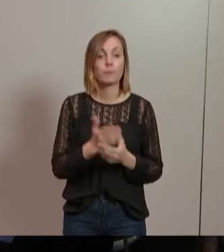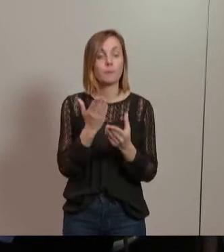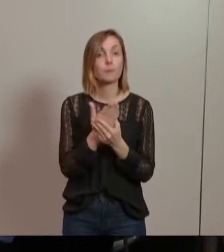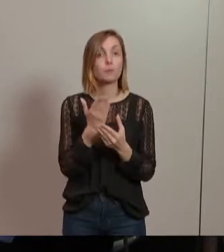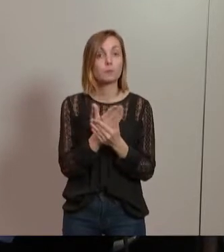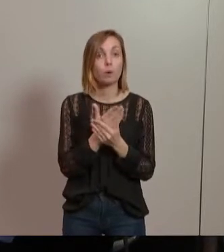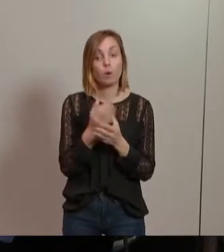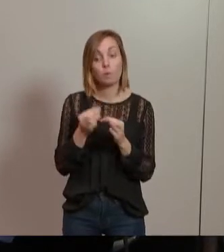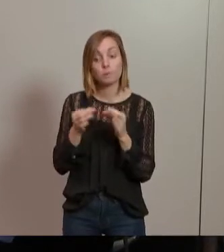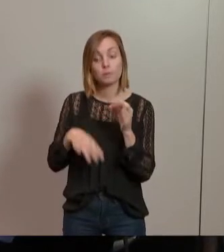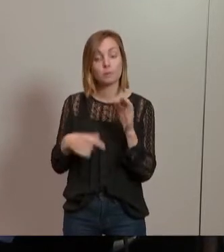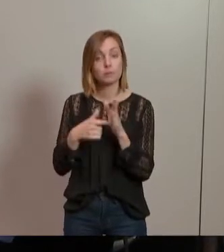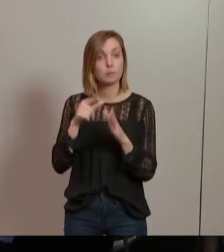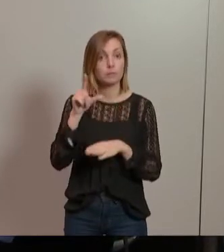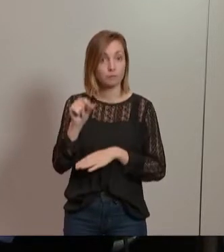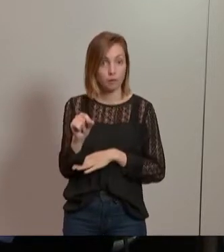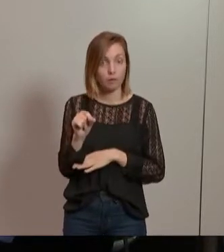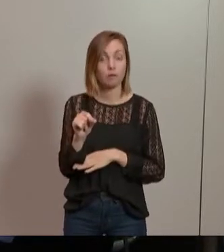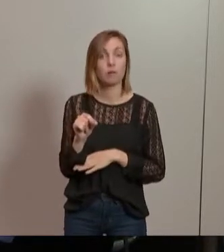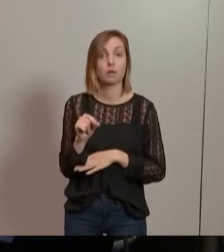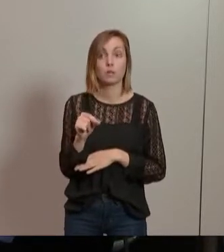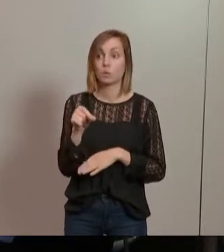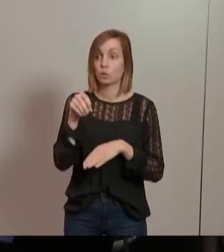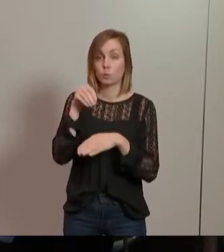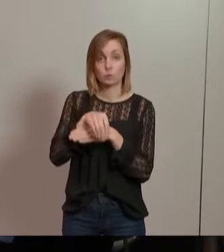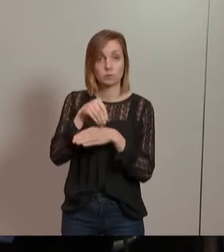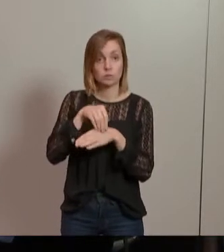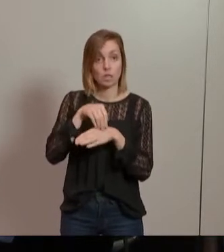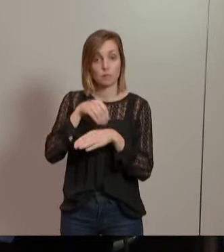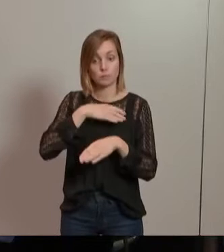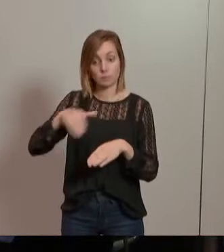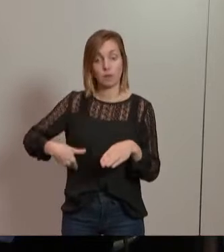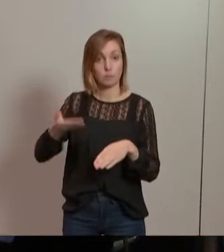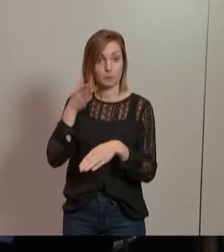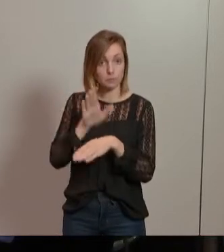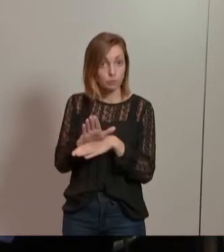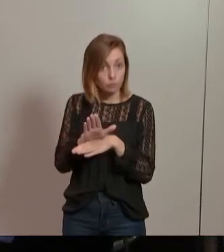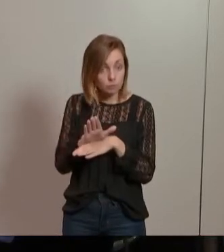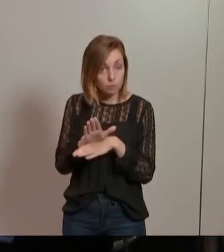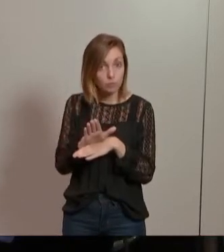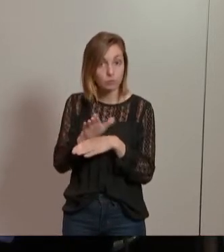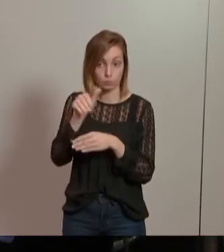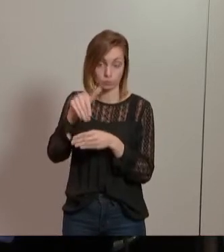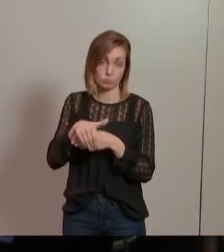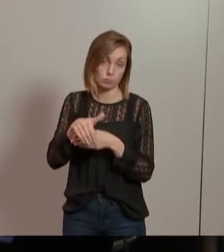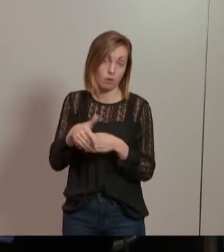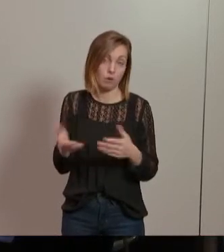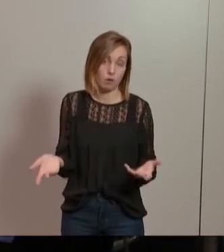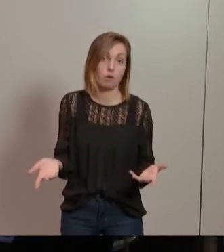ce bilan 2020, il est présenté au conseil municipal qui aura ce soir